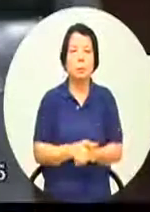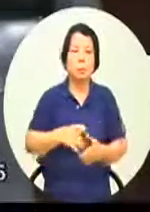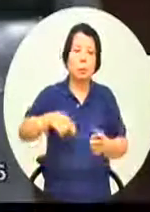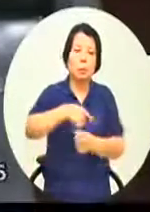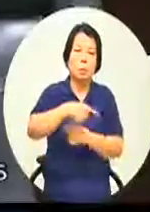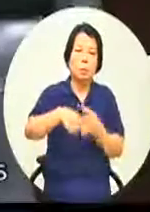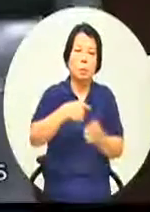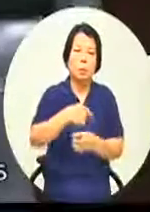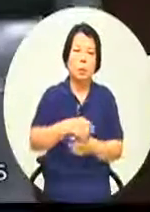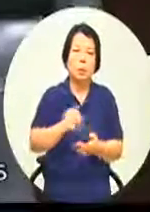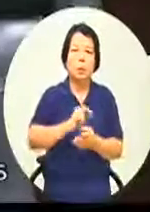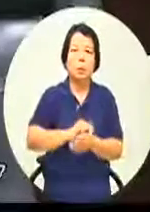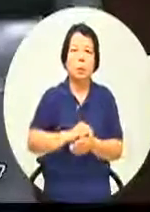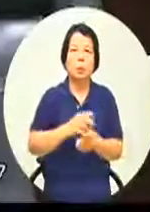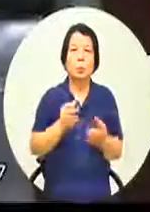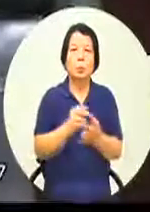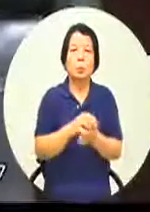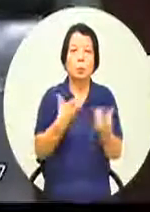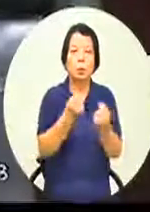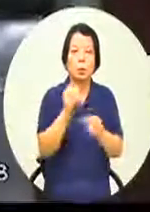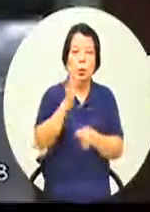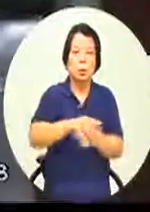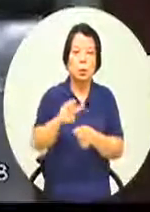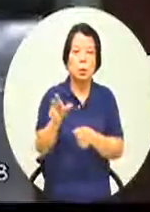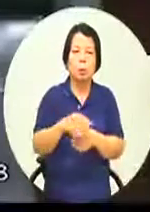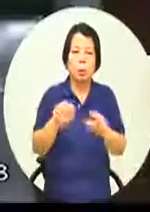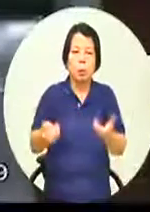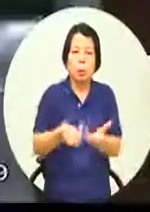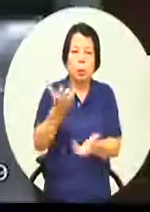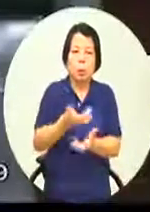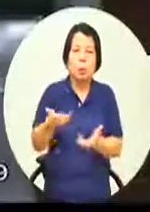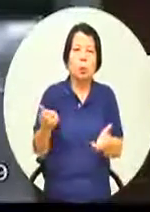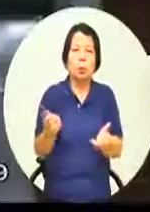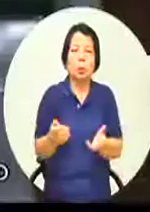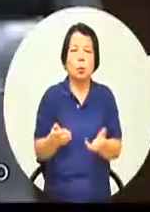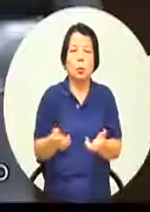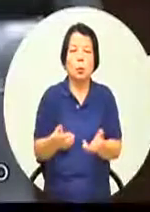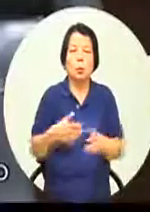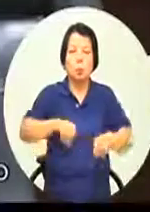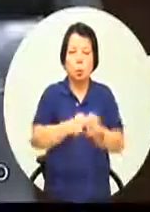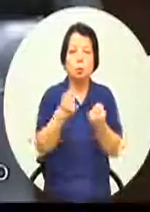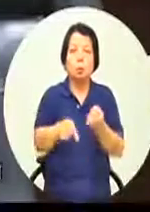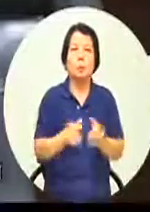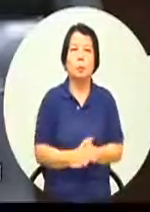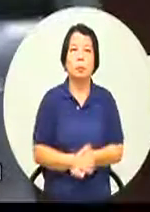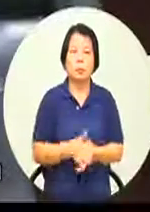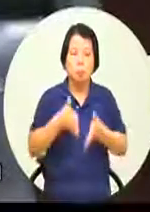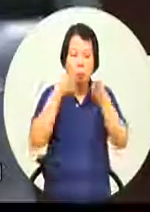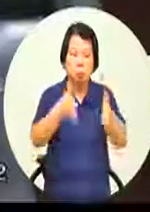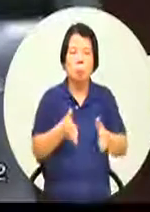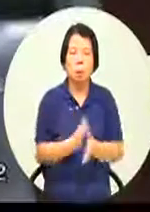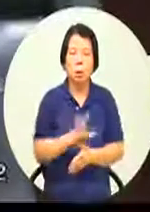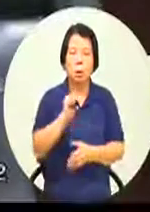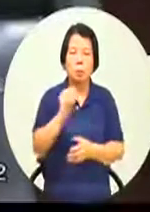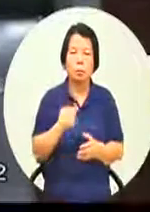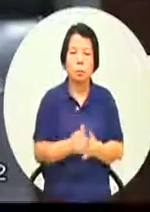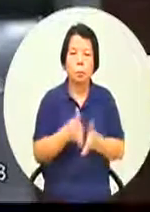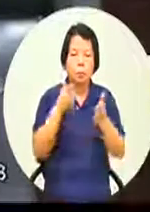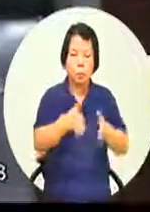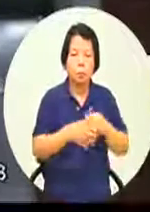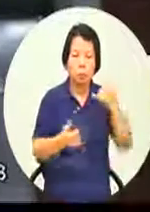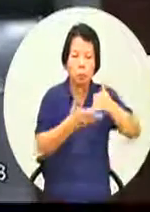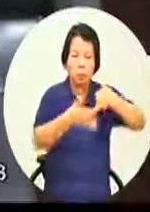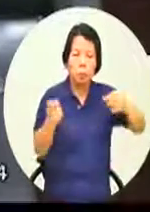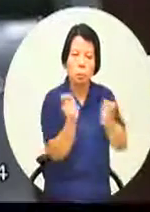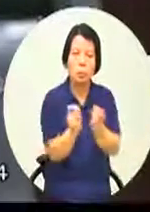四天五天之后，发现发电机蛮修起来的吼。那所以我想知道说，针对这个部分，我们有没有针对沿海